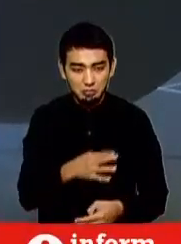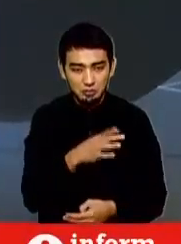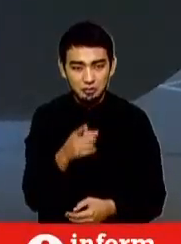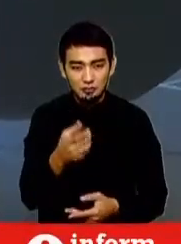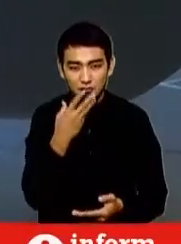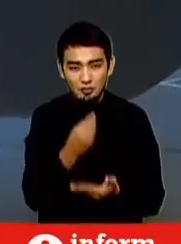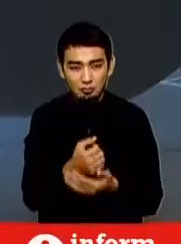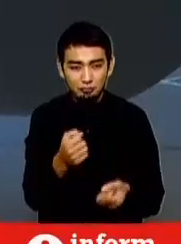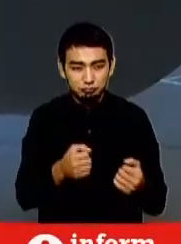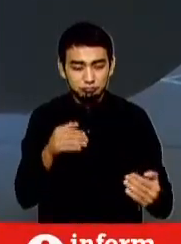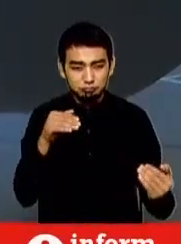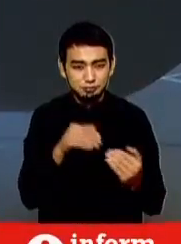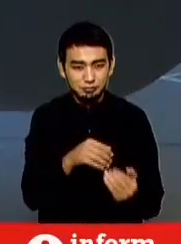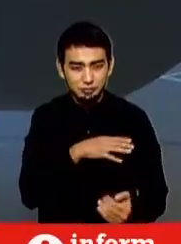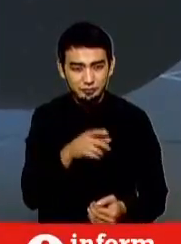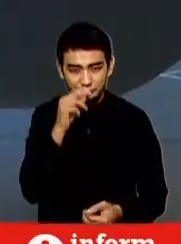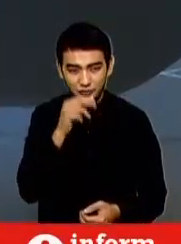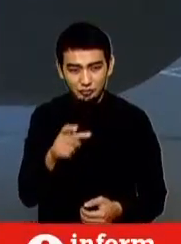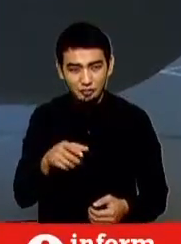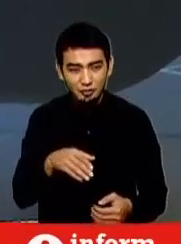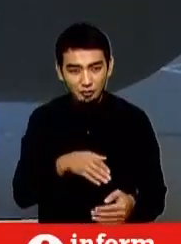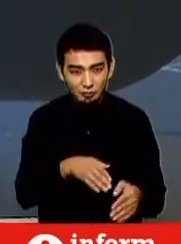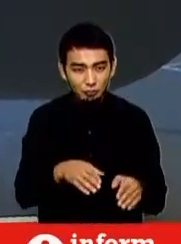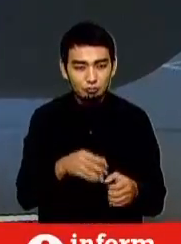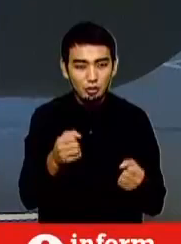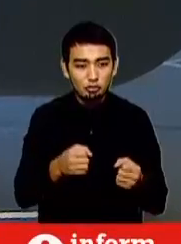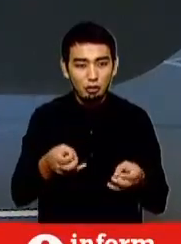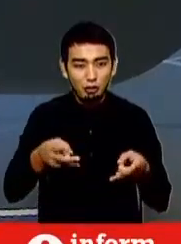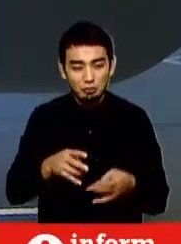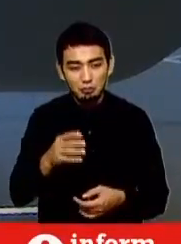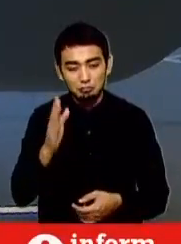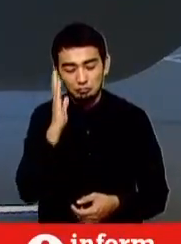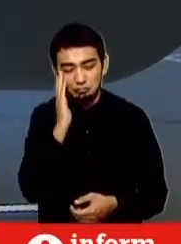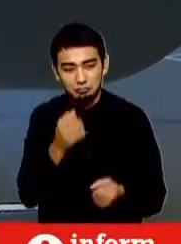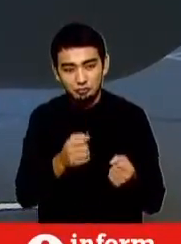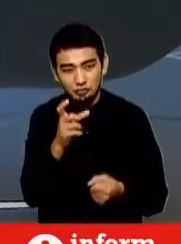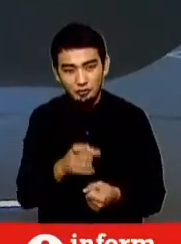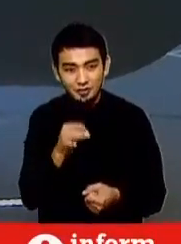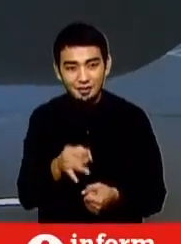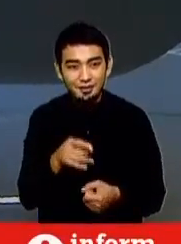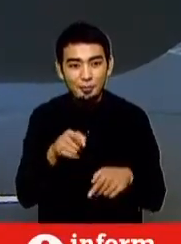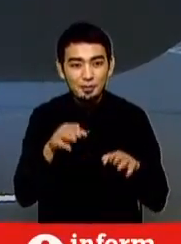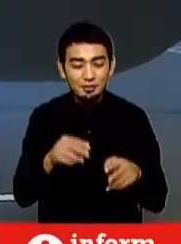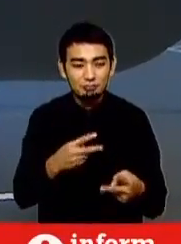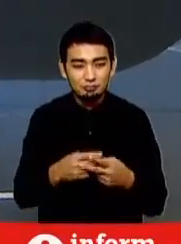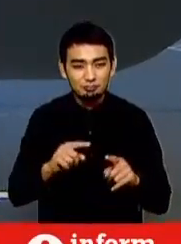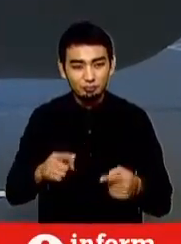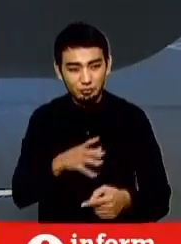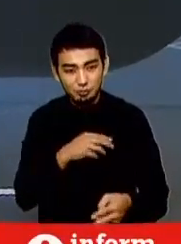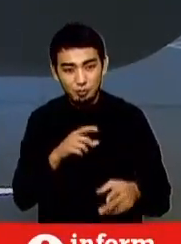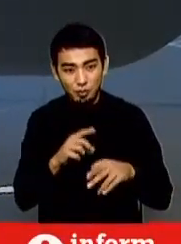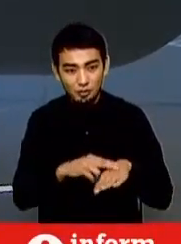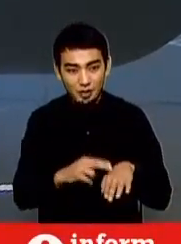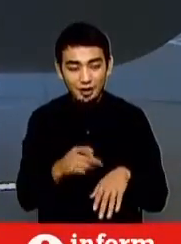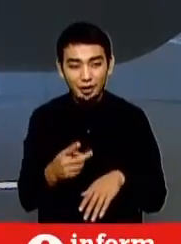өз бағытында емес, қарсы бетте келе жатқан көліктердің жолына қойып, ұйықтаған көлік жүргізушісін оқиға орнынан қамауға алған полиция оны